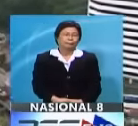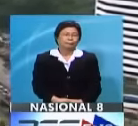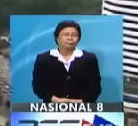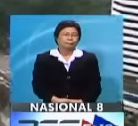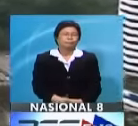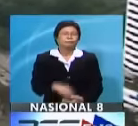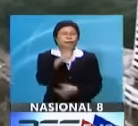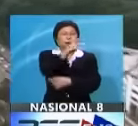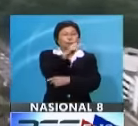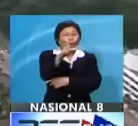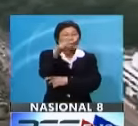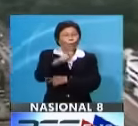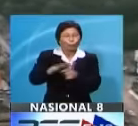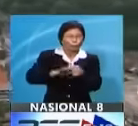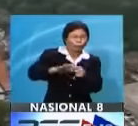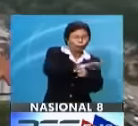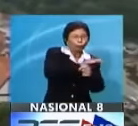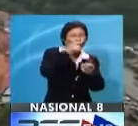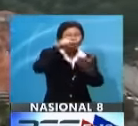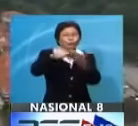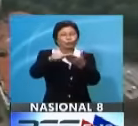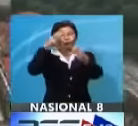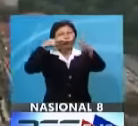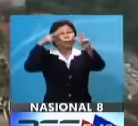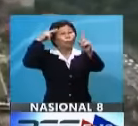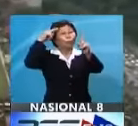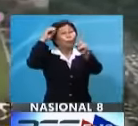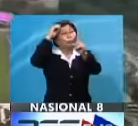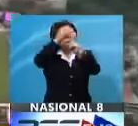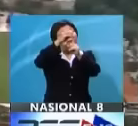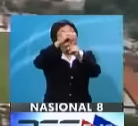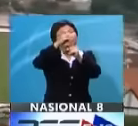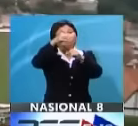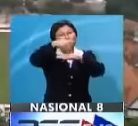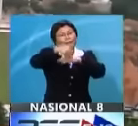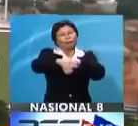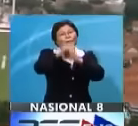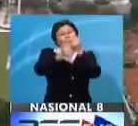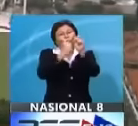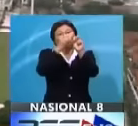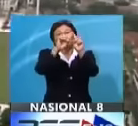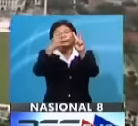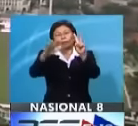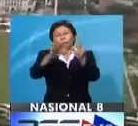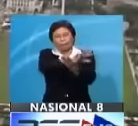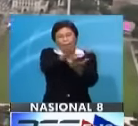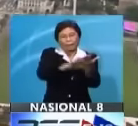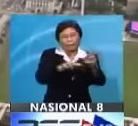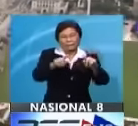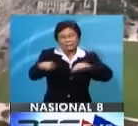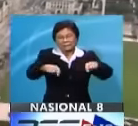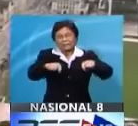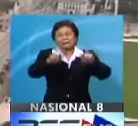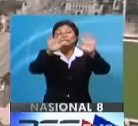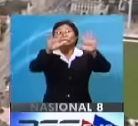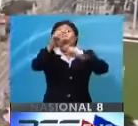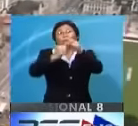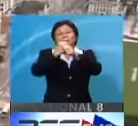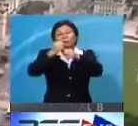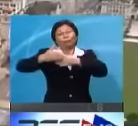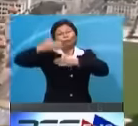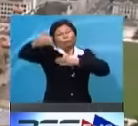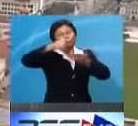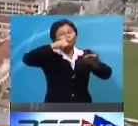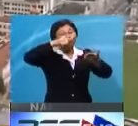Selain Kuala Lumpur perlu melengkapkan dokumen visi pasca 2015 yang juga merupakan pelan tindakan untuk 10 tahun mendatang.